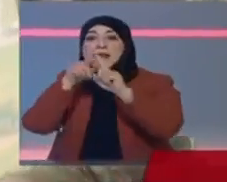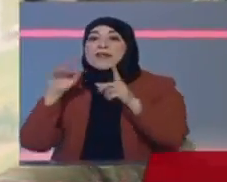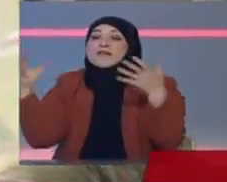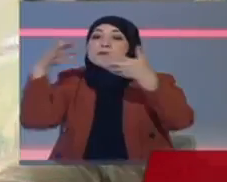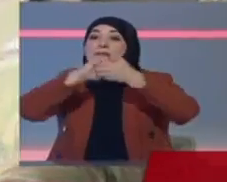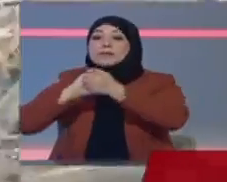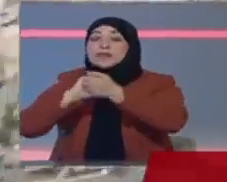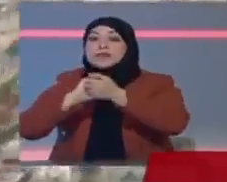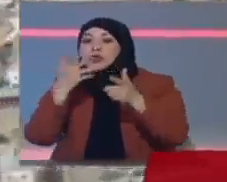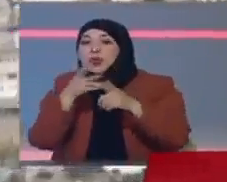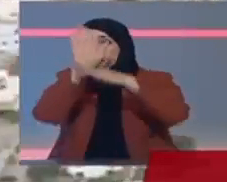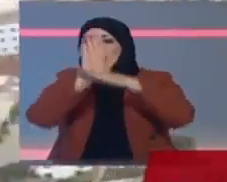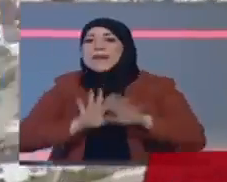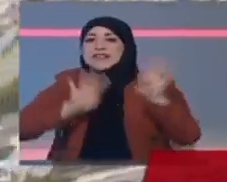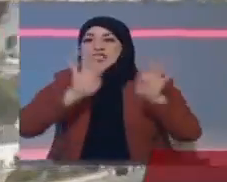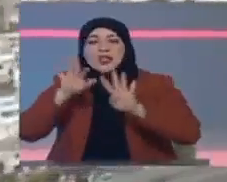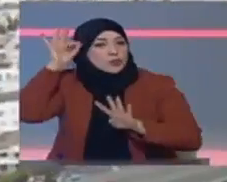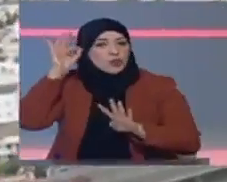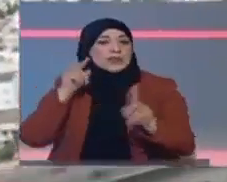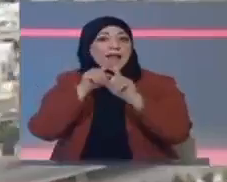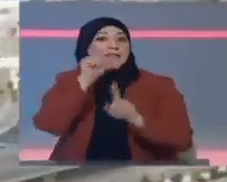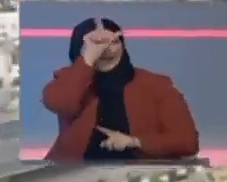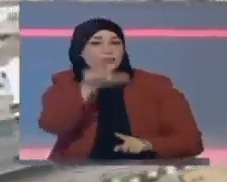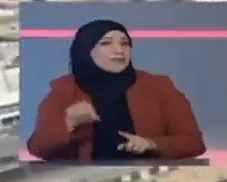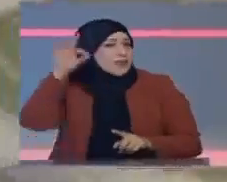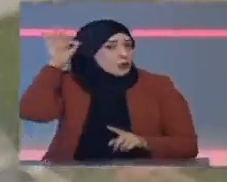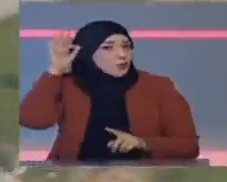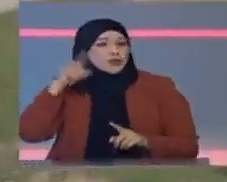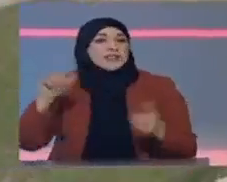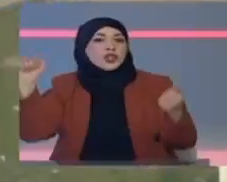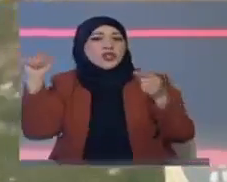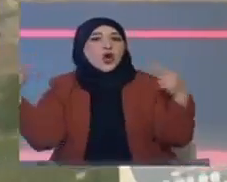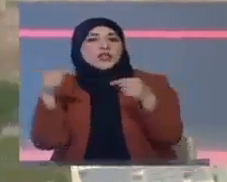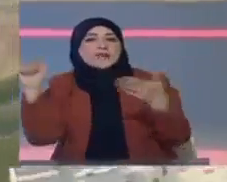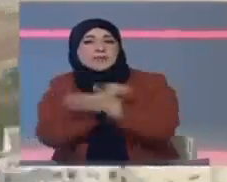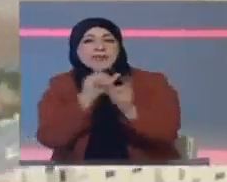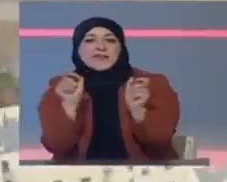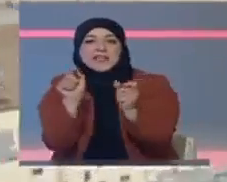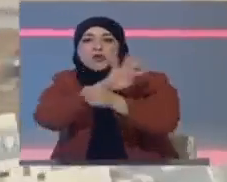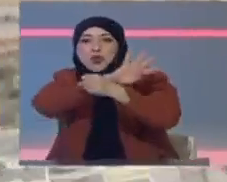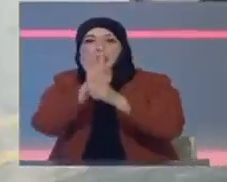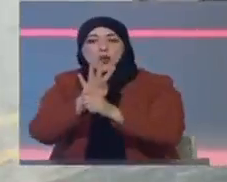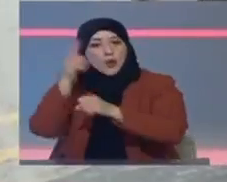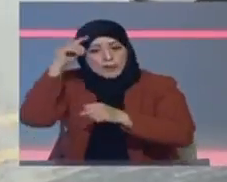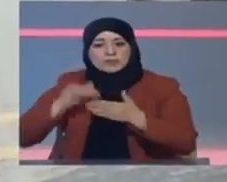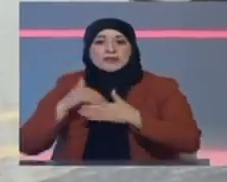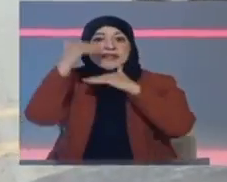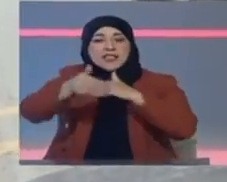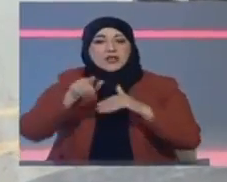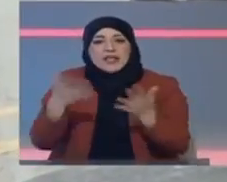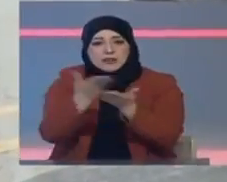تتطلب وعيا وحده وطنيه في مجابهه فايروس كورونا لتجاوز هذا الوضع